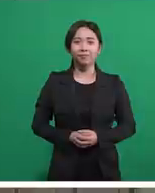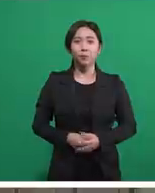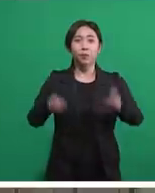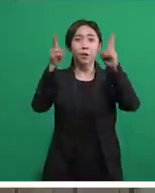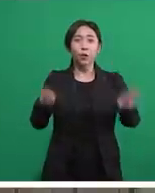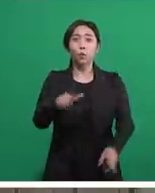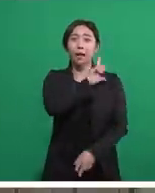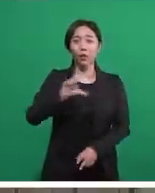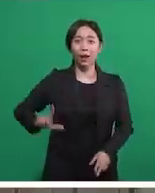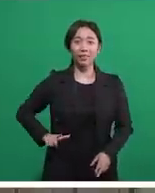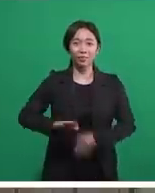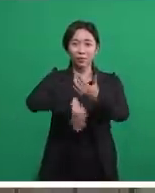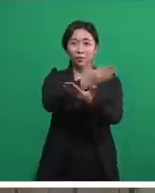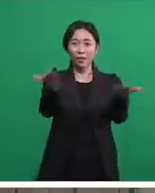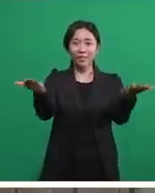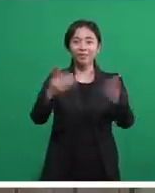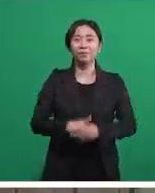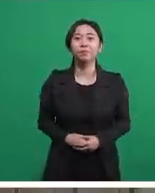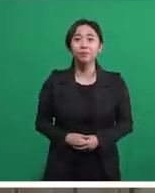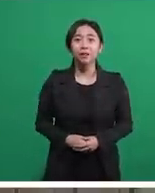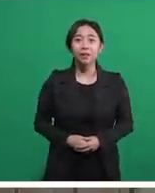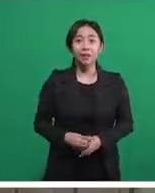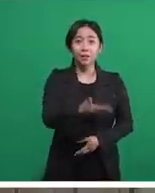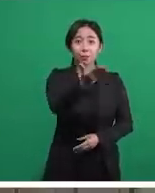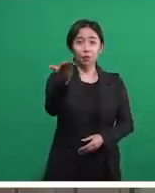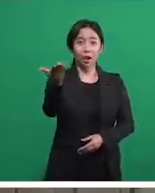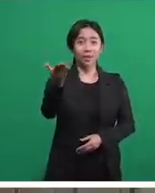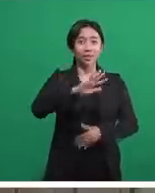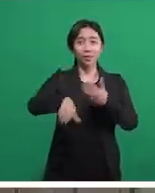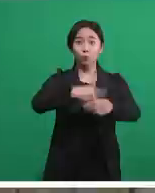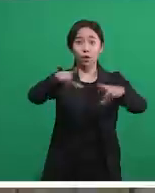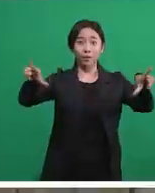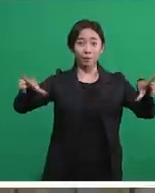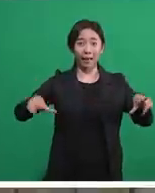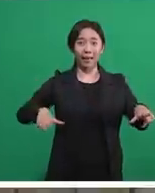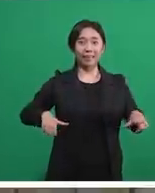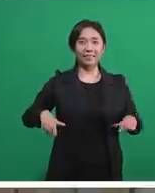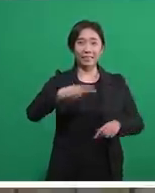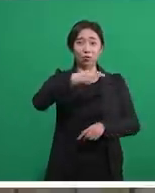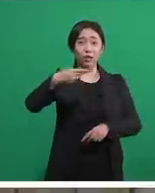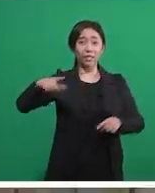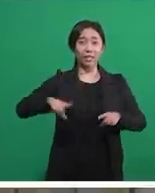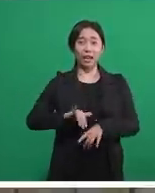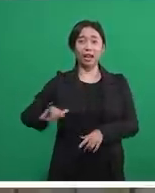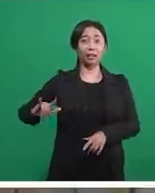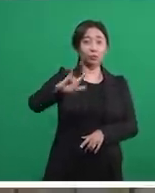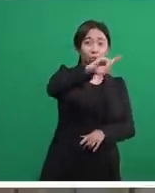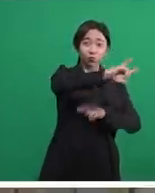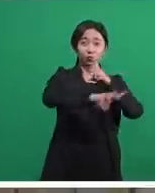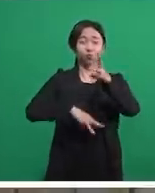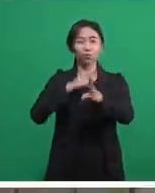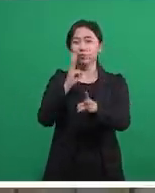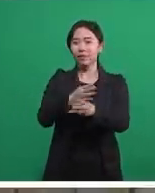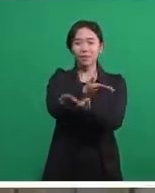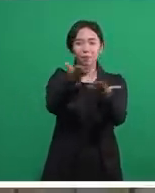Umat yang dikasihi dan mengasihi Tuhan Yesus, baik yang berada di dalam negeri maupun luar negeri, baik yang berada di perkotaan maupun